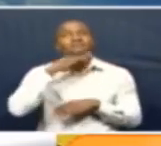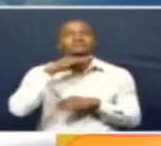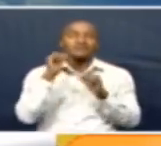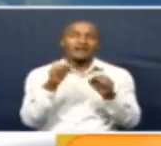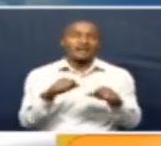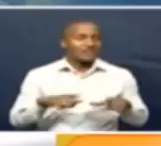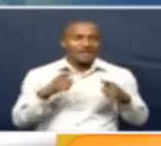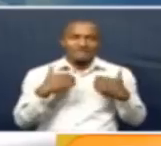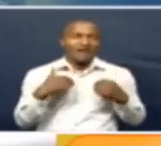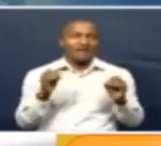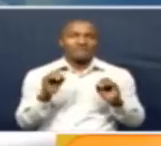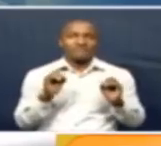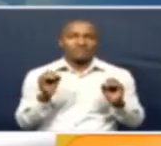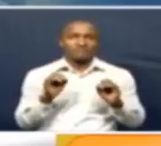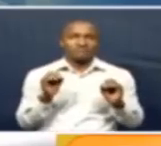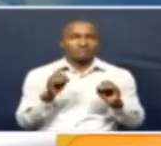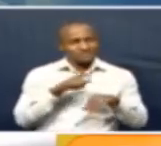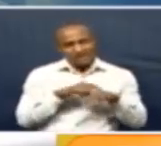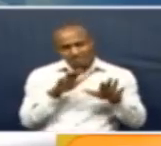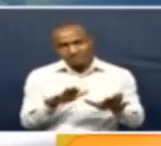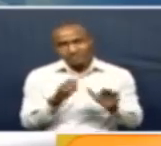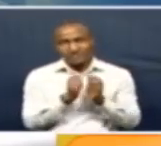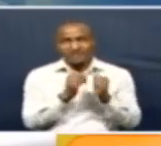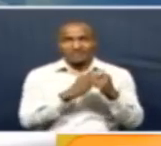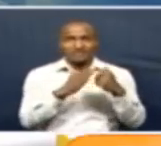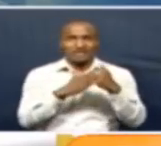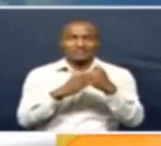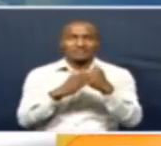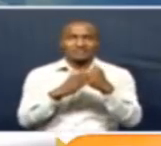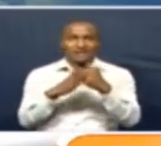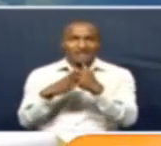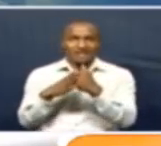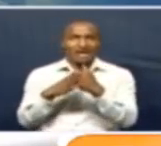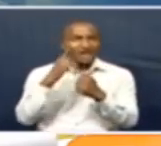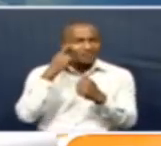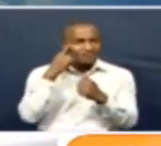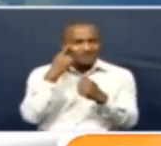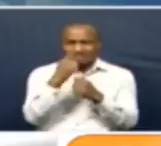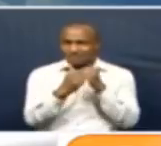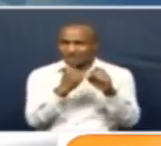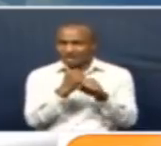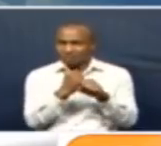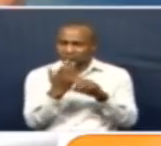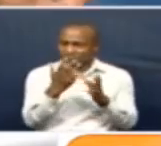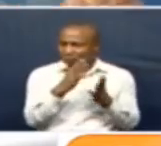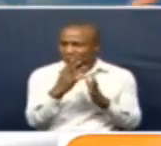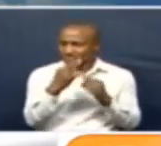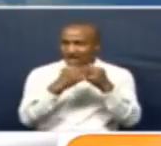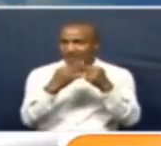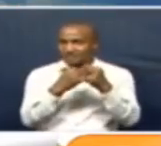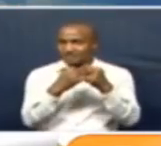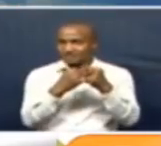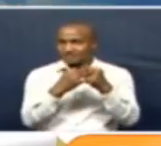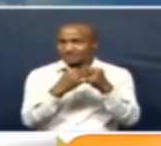raifu. Mm-hmm. So nilipokaa hivyo 1999 nakumbuka ilikuwa kitu mwezi wa nane. Tulienda robbery